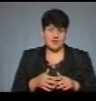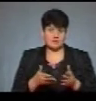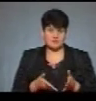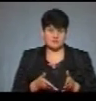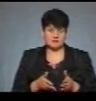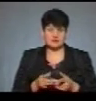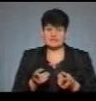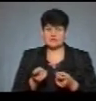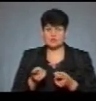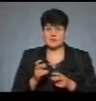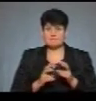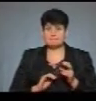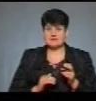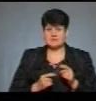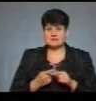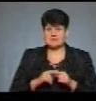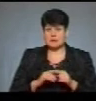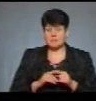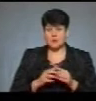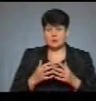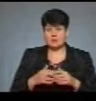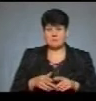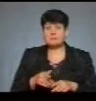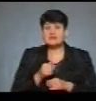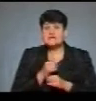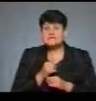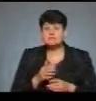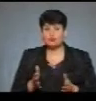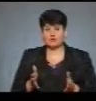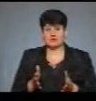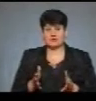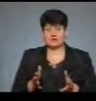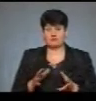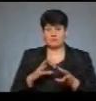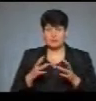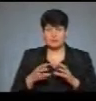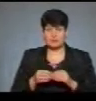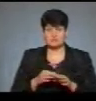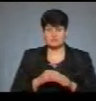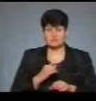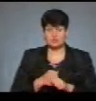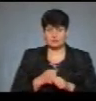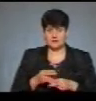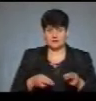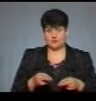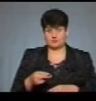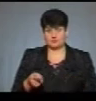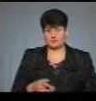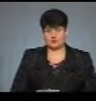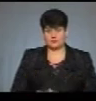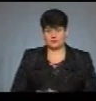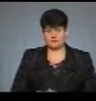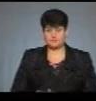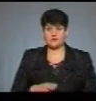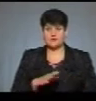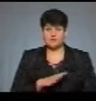не залучали підприємців з цим обладнанням, то ми б не змогли, в принципі, реалізувати ковзанку у Тернополі. Був